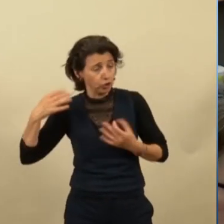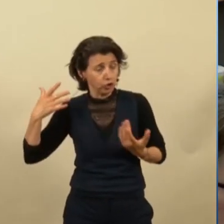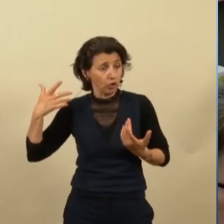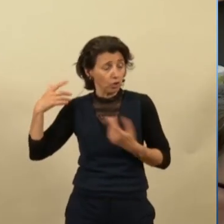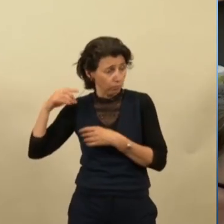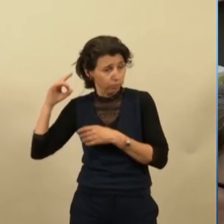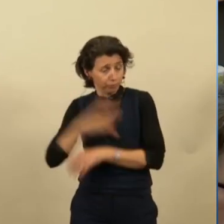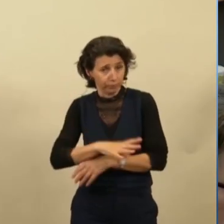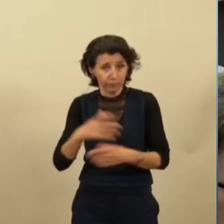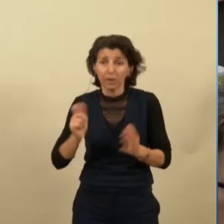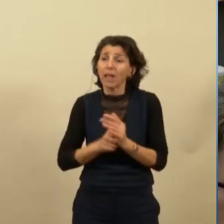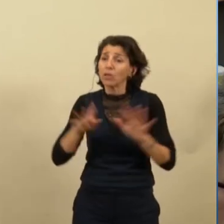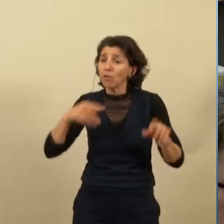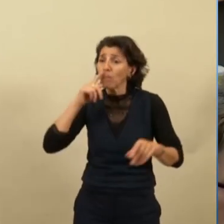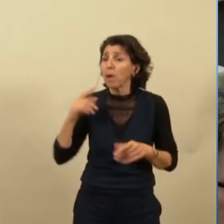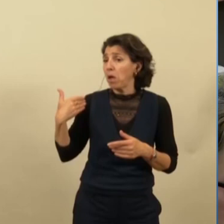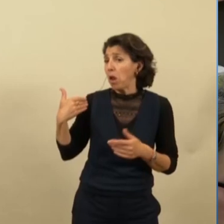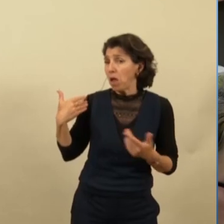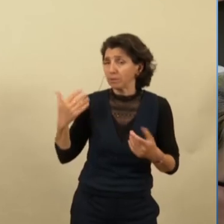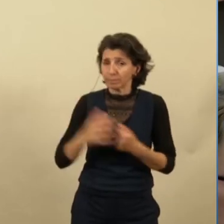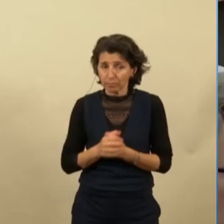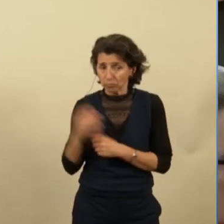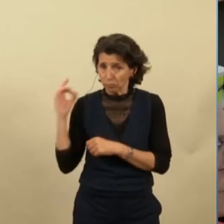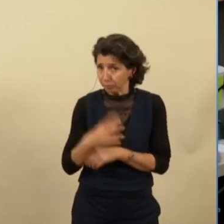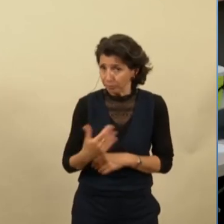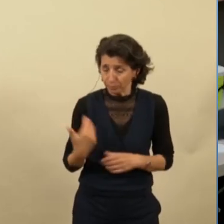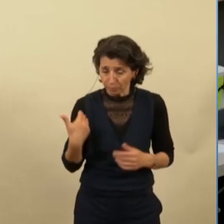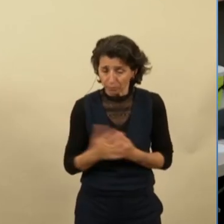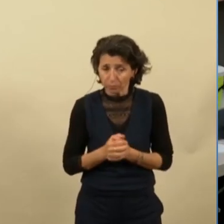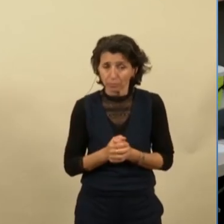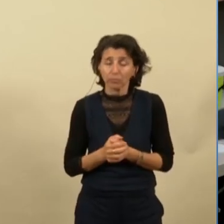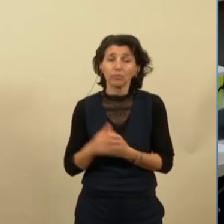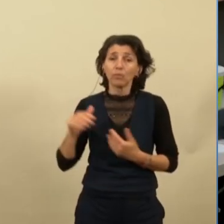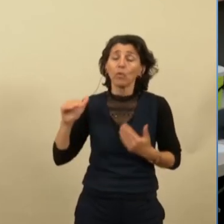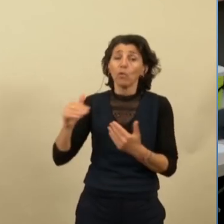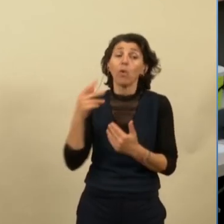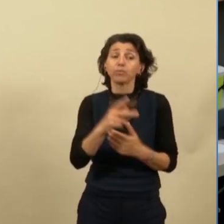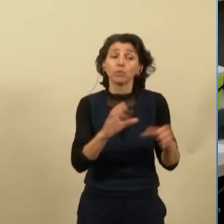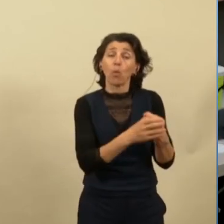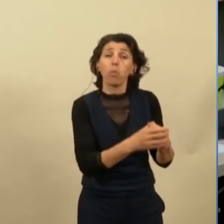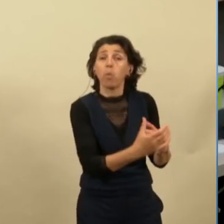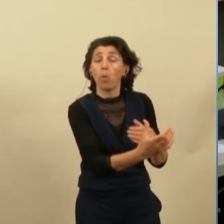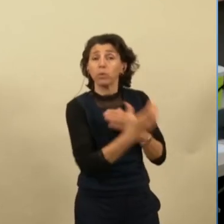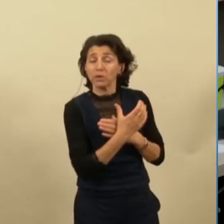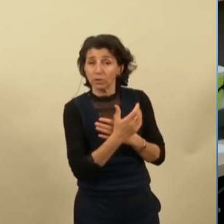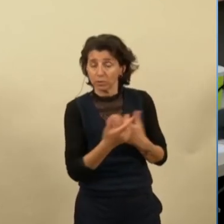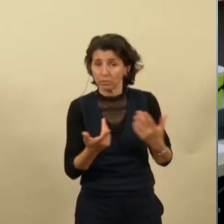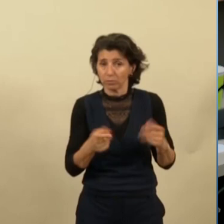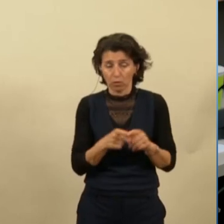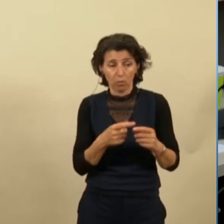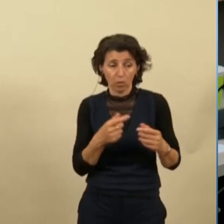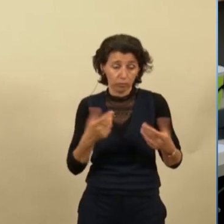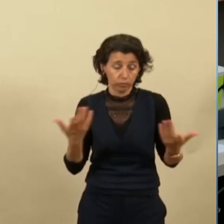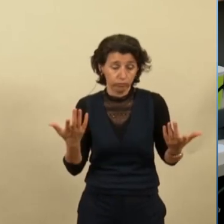9 mai dernier ce vœu de l'opposition porte une appréciation critique sur les choix politiques de la municipalité c'est